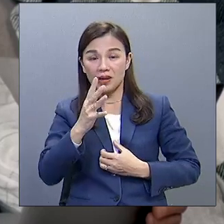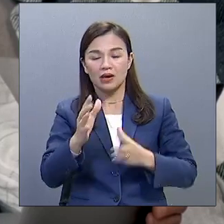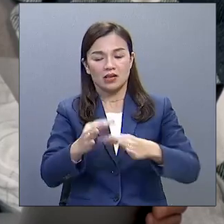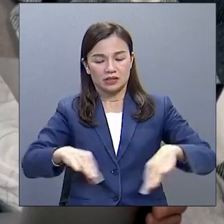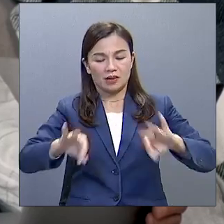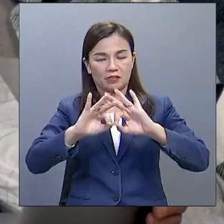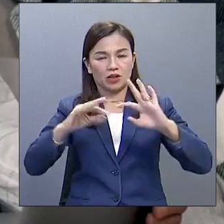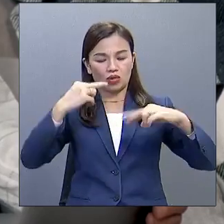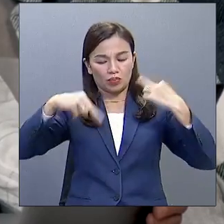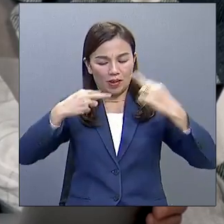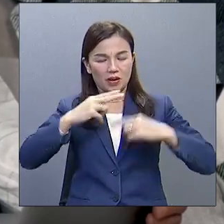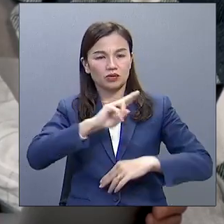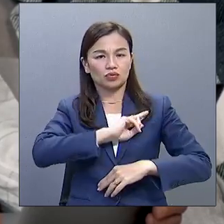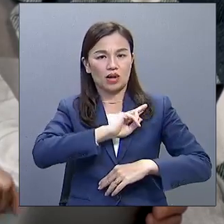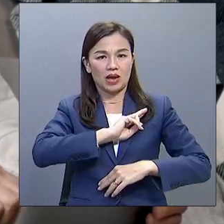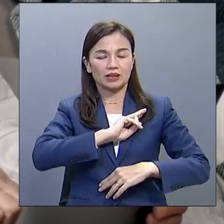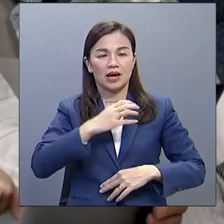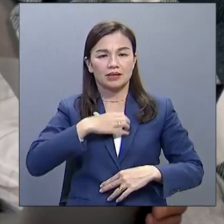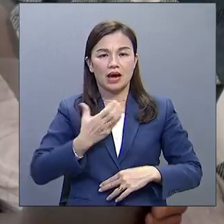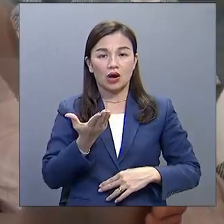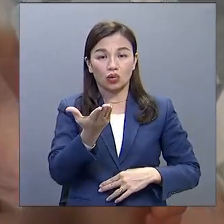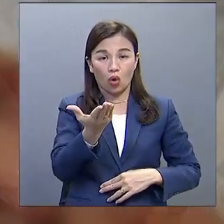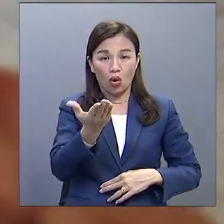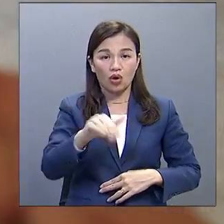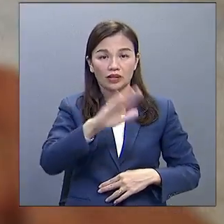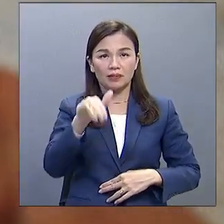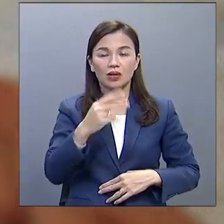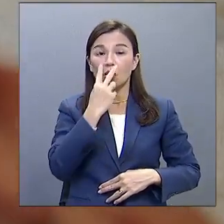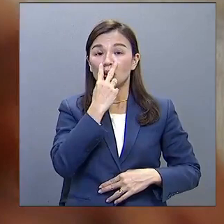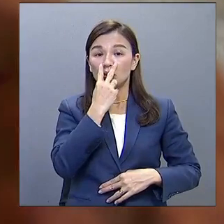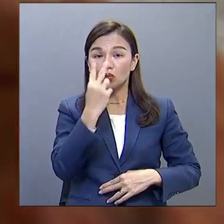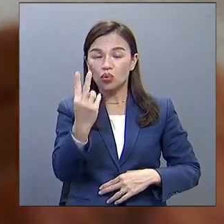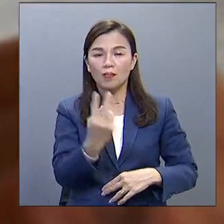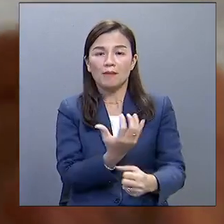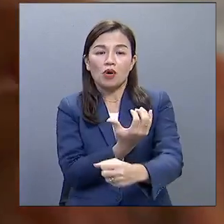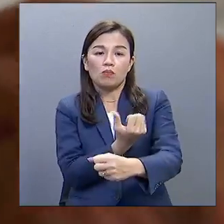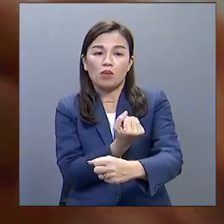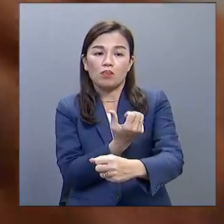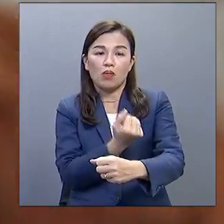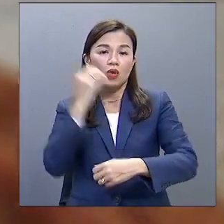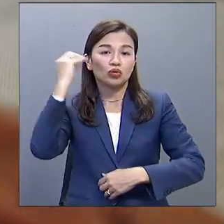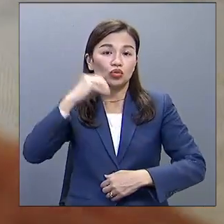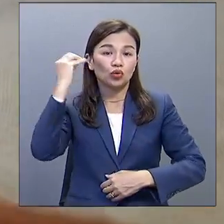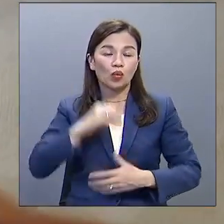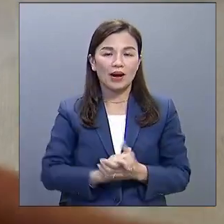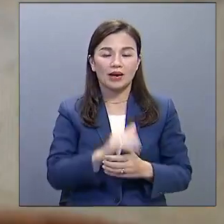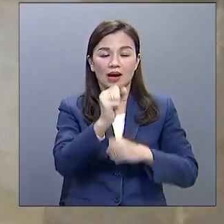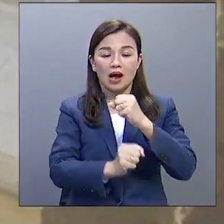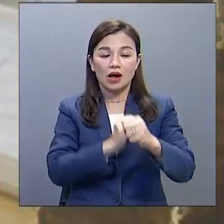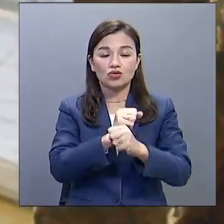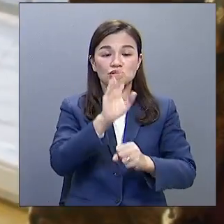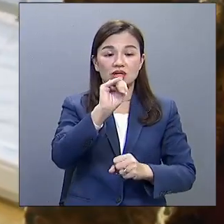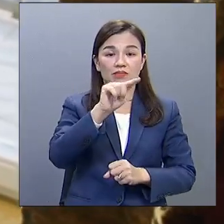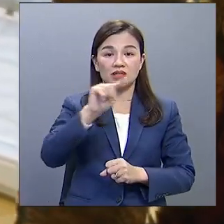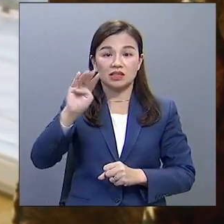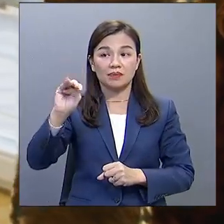ดยละเอียดนะคะอย่างเช่นหมออยากให้ทุกคนฝึกเช็คความดันเช็คความดันทุกวันโดยเฉพาะถ้าอายุสัก 40-45 เนี่ยโร